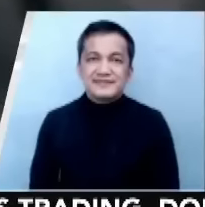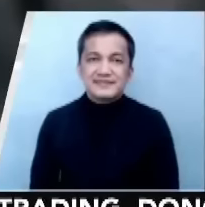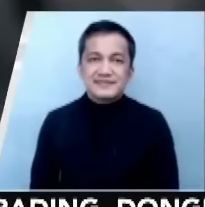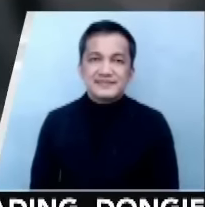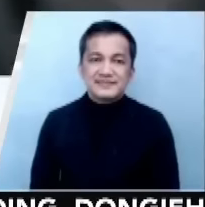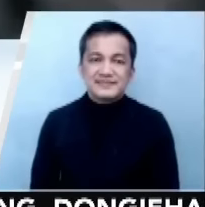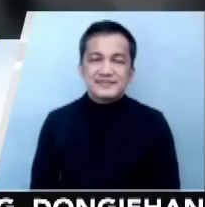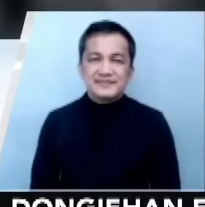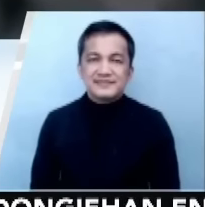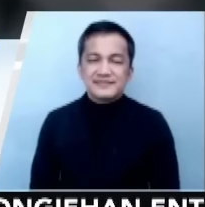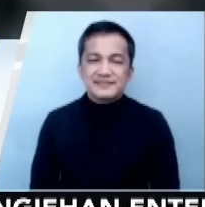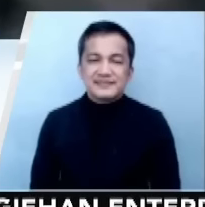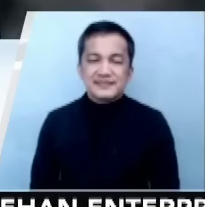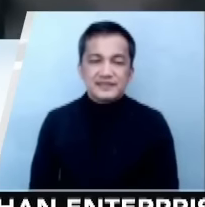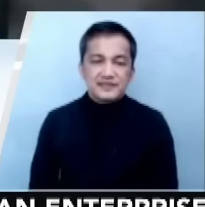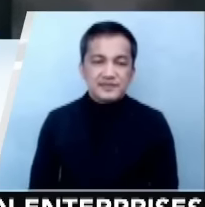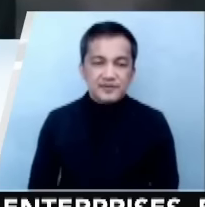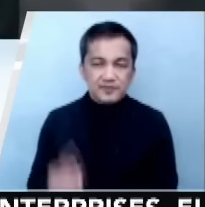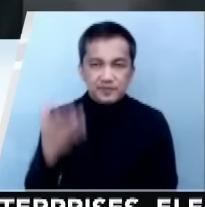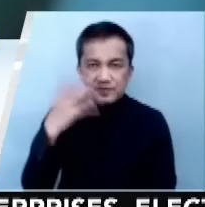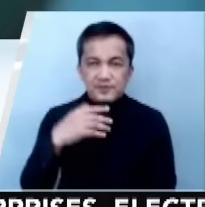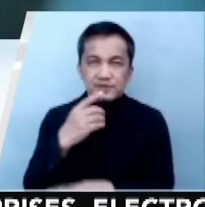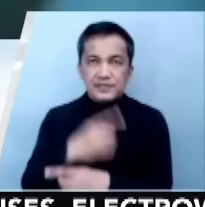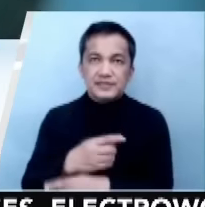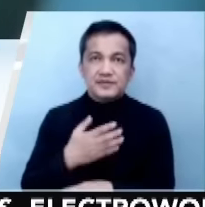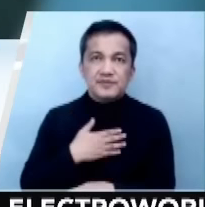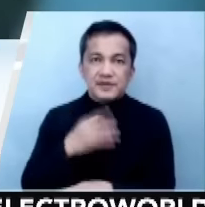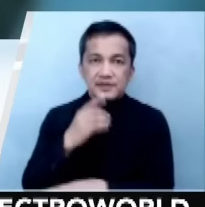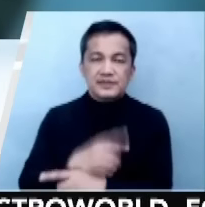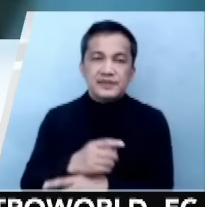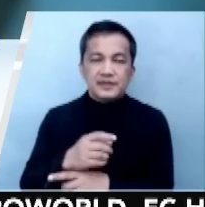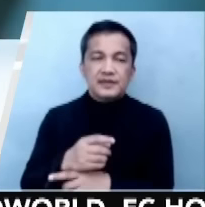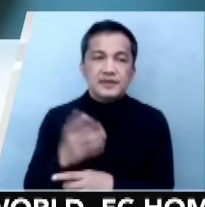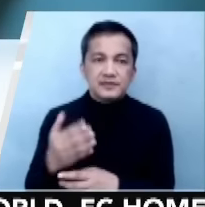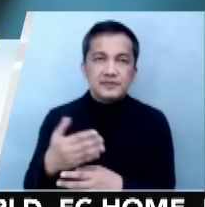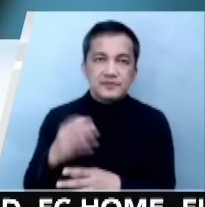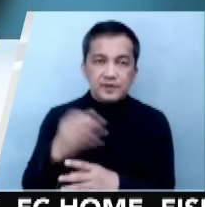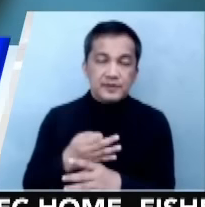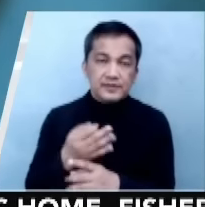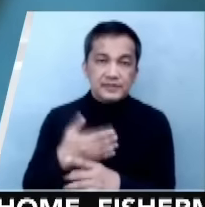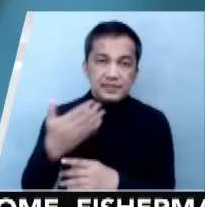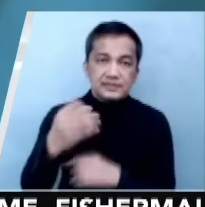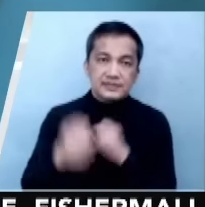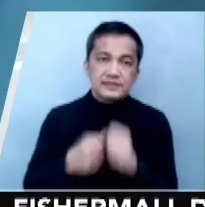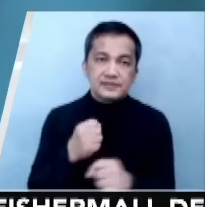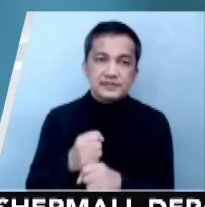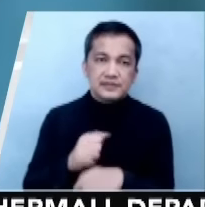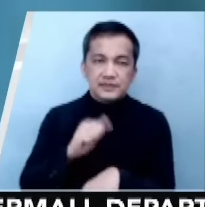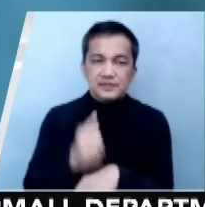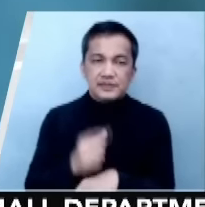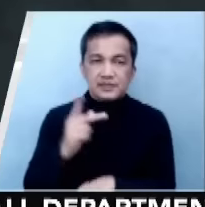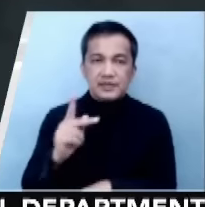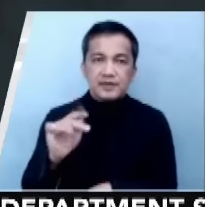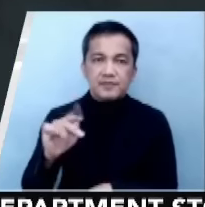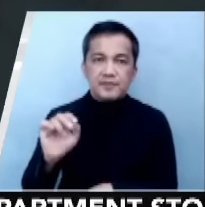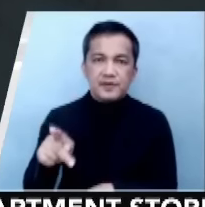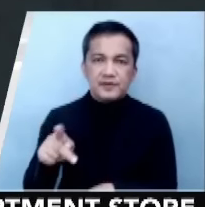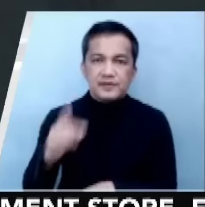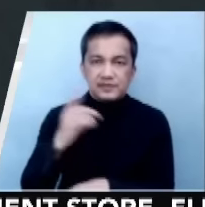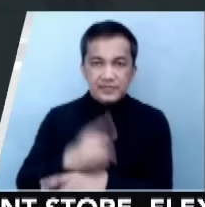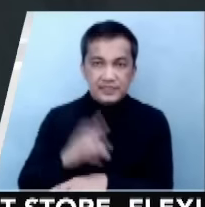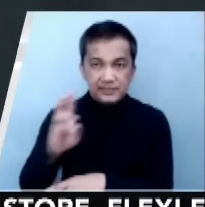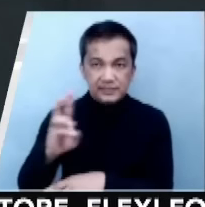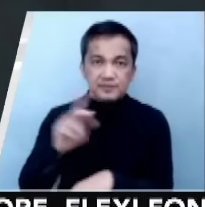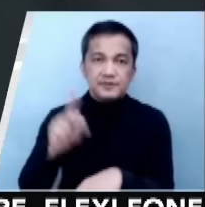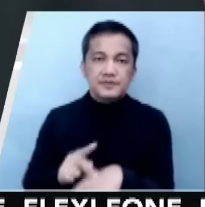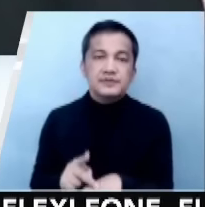It's a beautiful day to be a My Day dahil February next year na nakaset ang concert ng K-pop band na Day 6 sa Pilipinas.